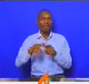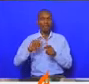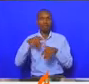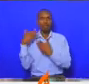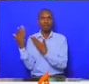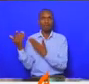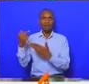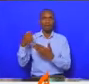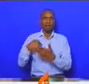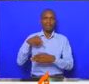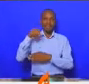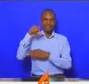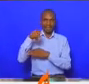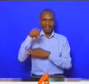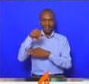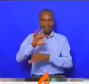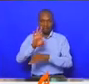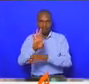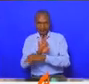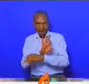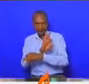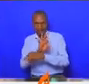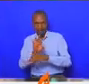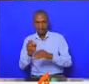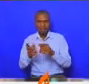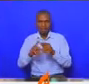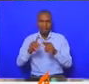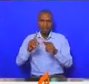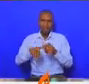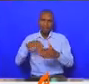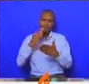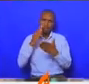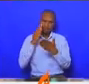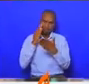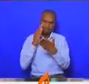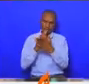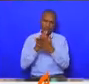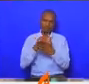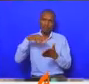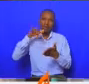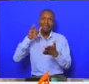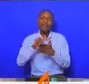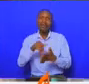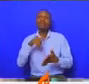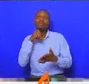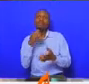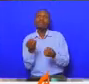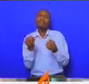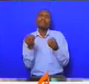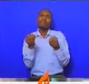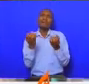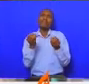to this function. Indeed, it's true that not many people